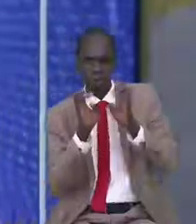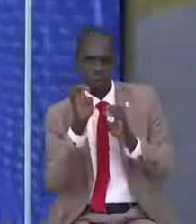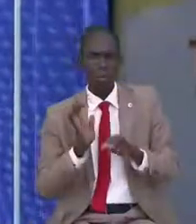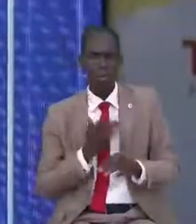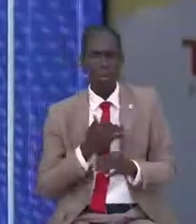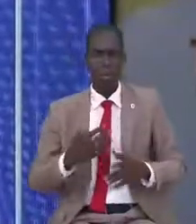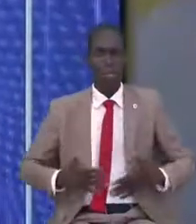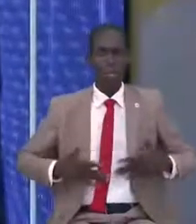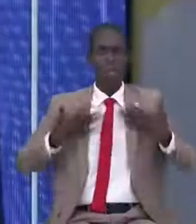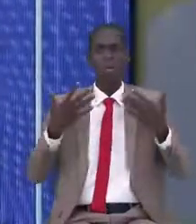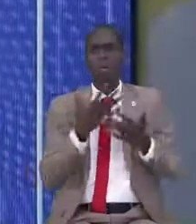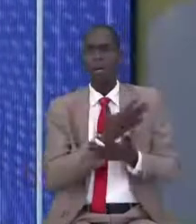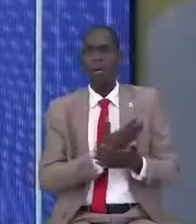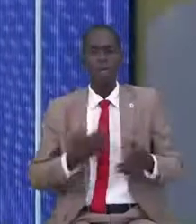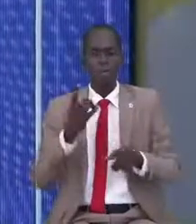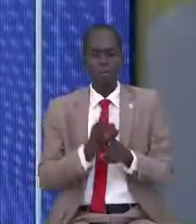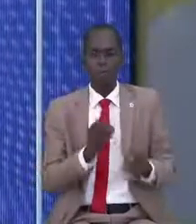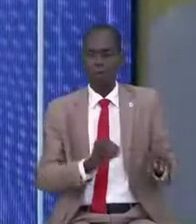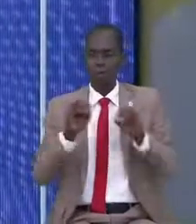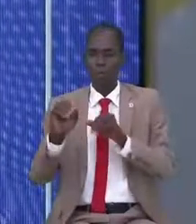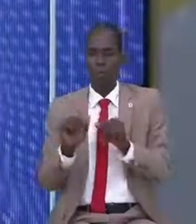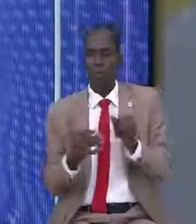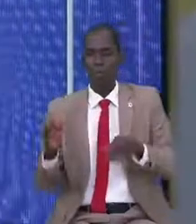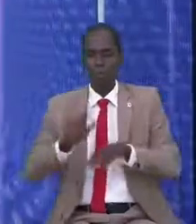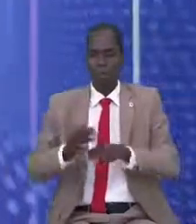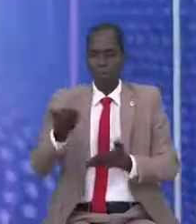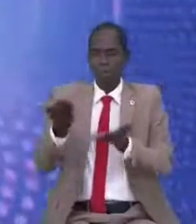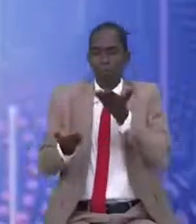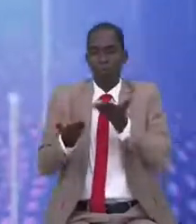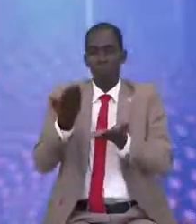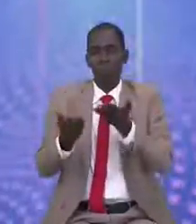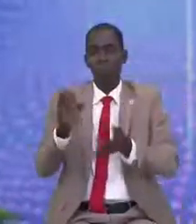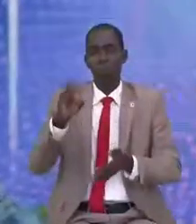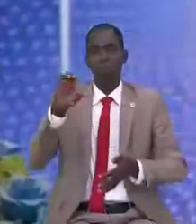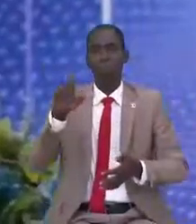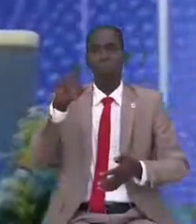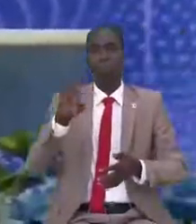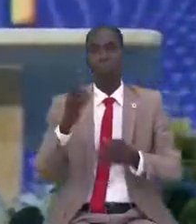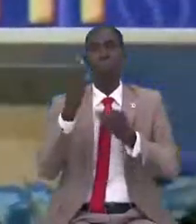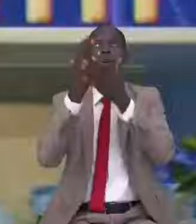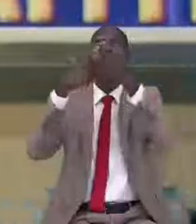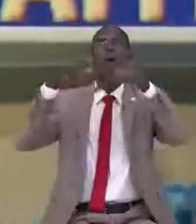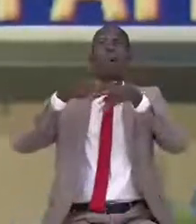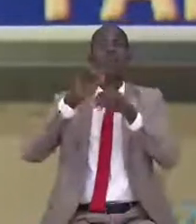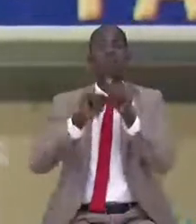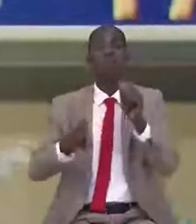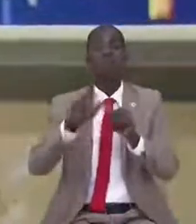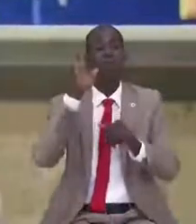met tout sur la balance du ciel. Chacun se